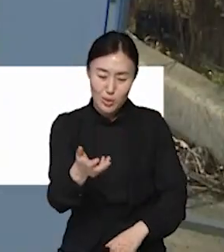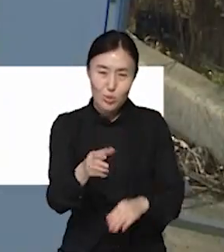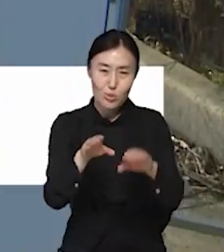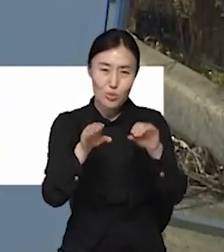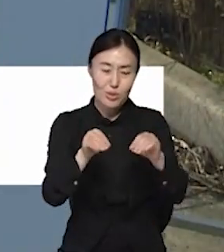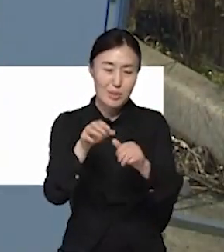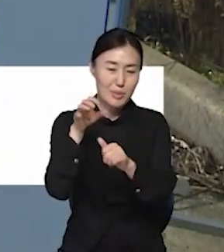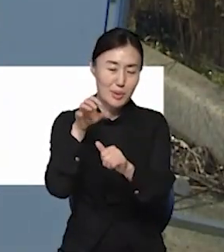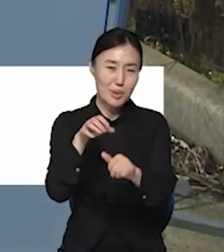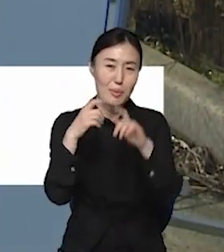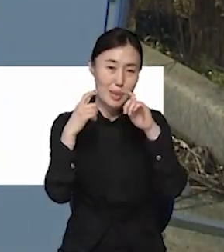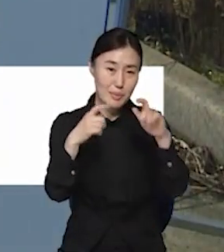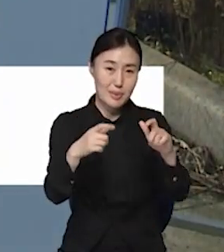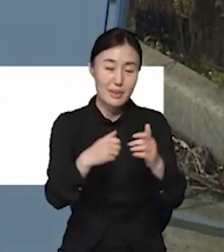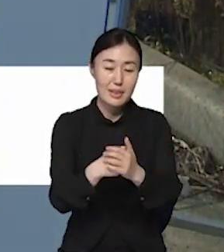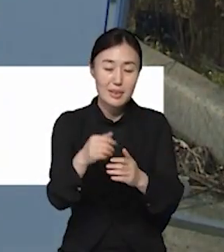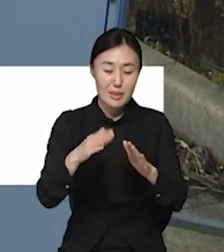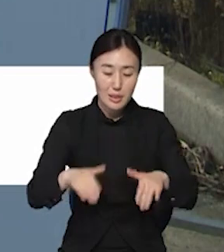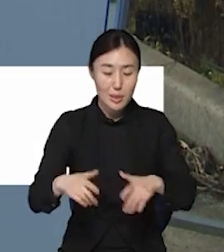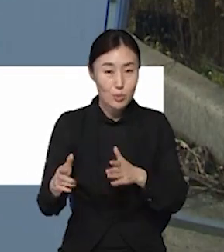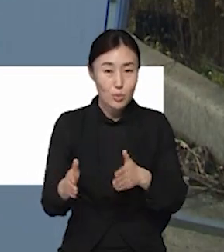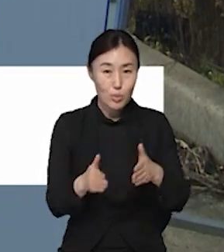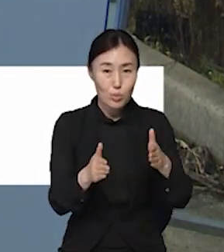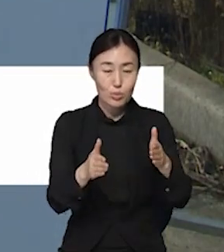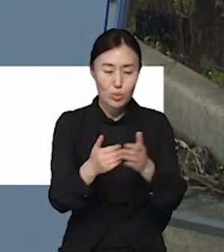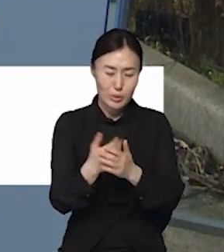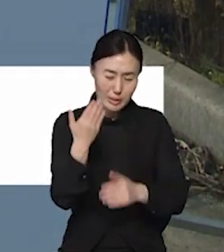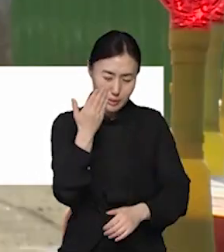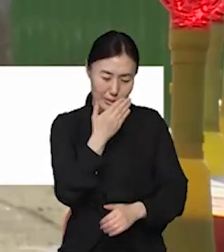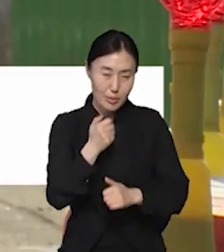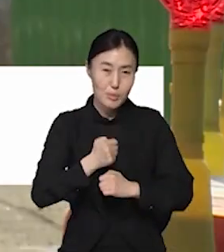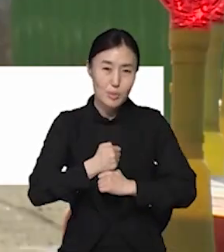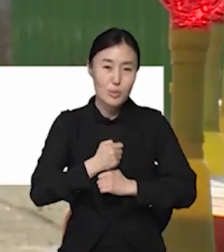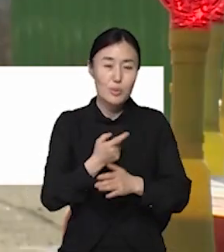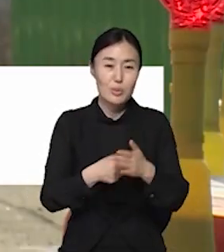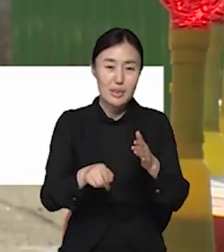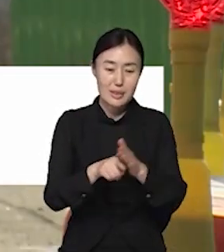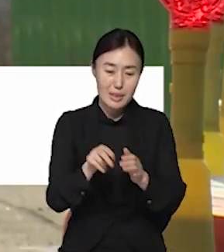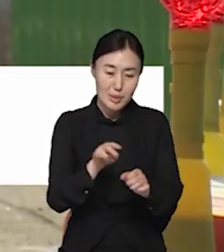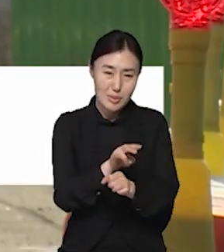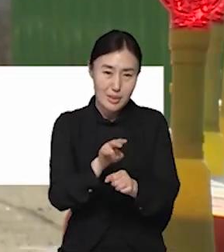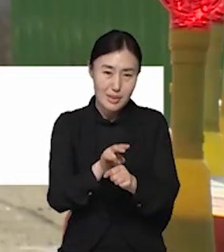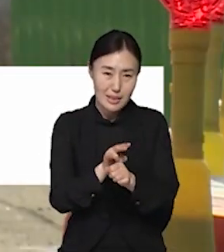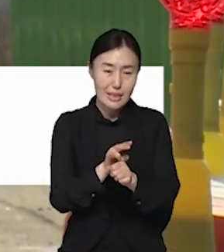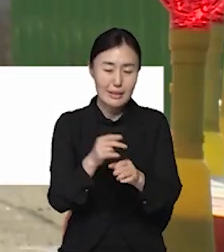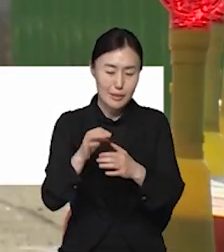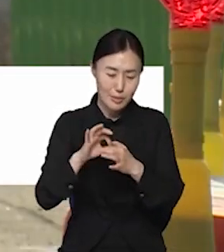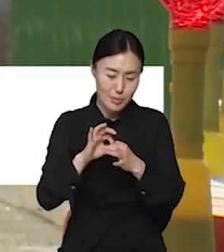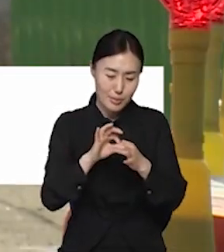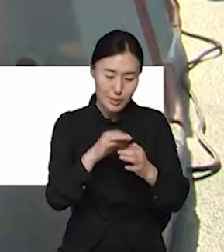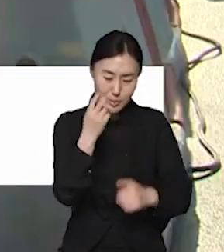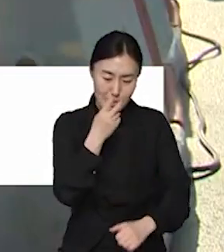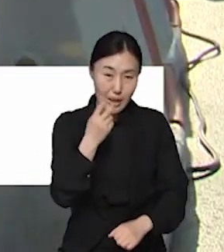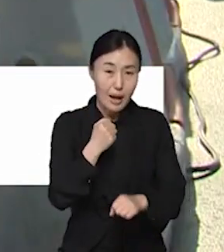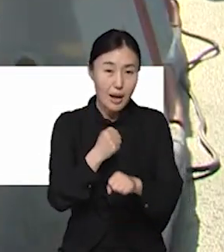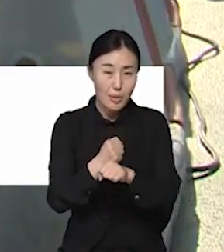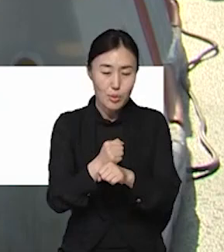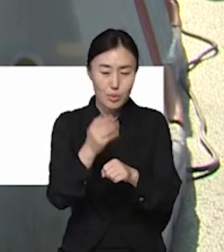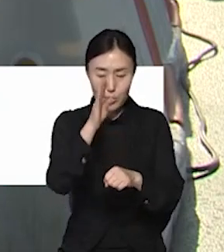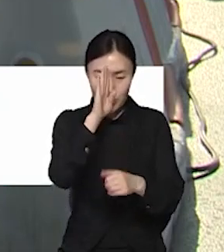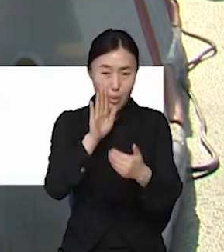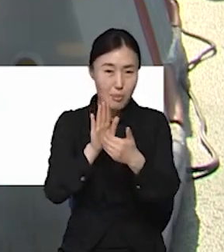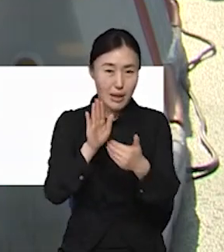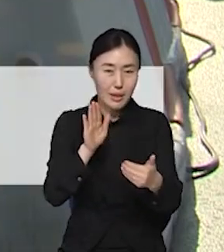명령을 발령했습니다. 전라남도도 청정지역 사수를 위해 24시간 상황유지 체제를 구축해 예찰 활동과